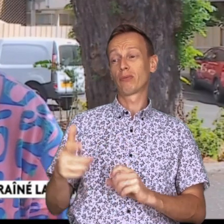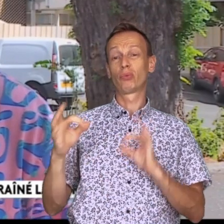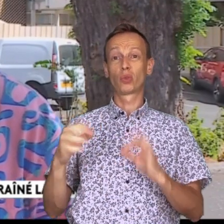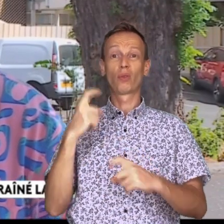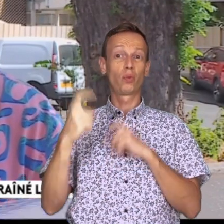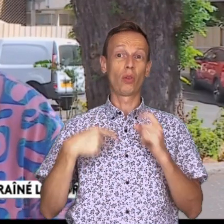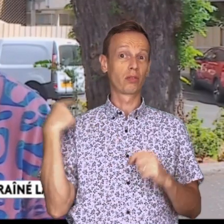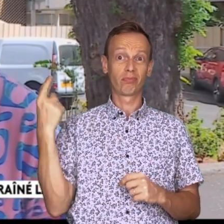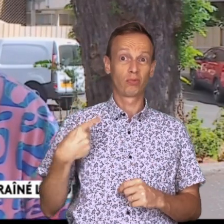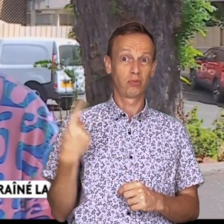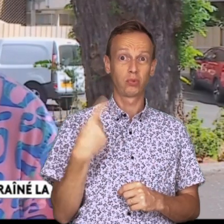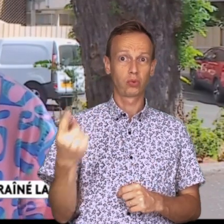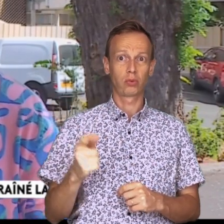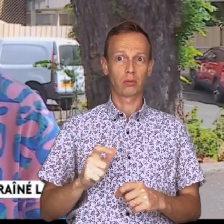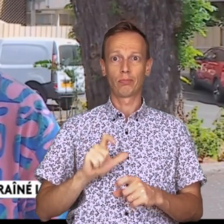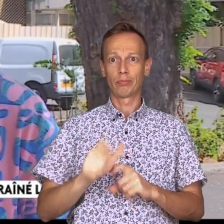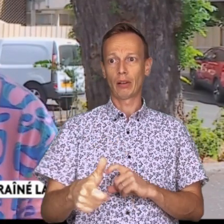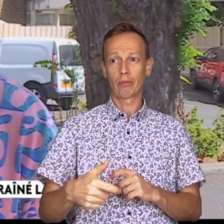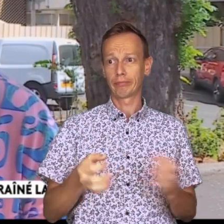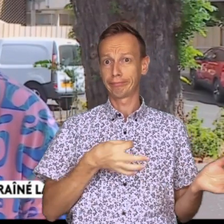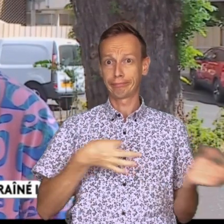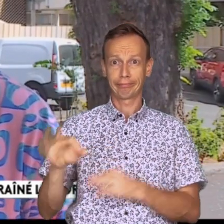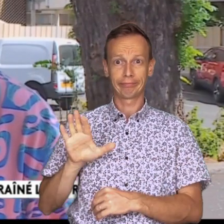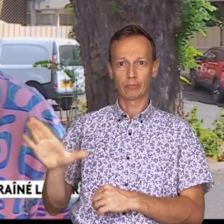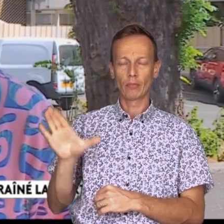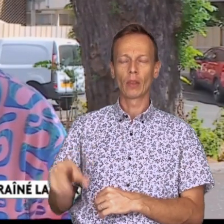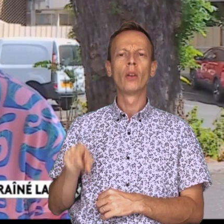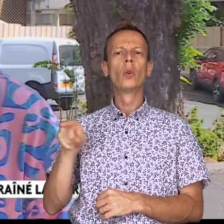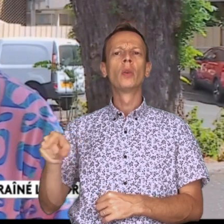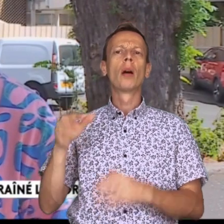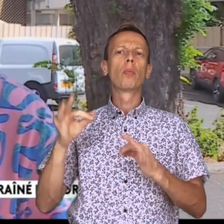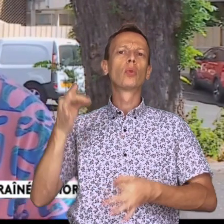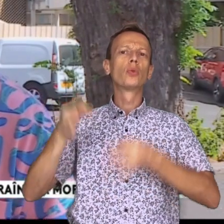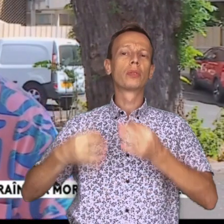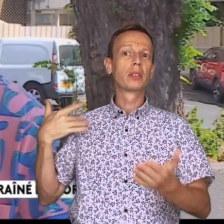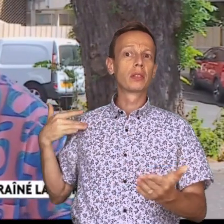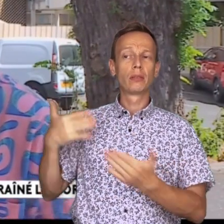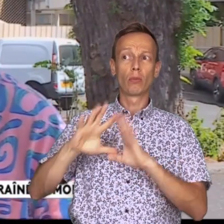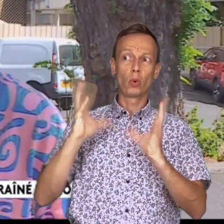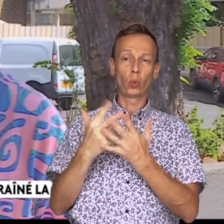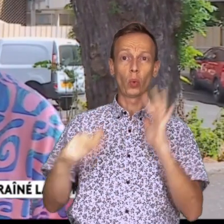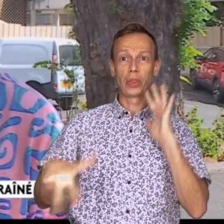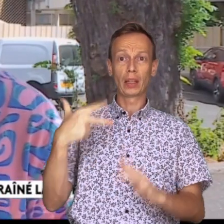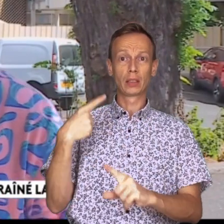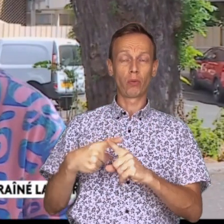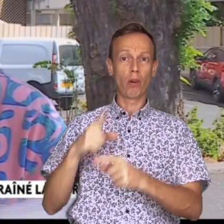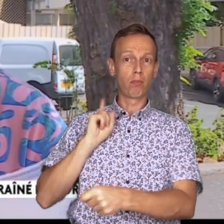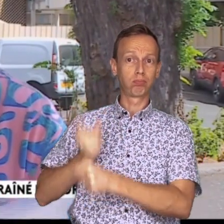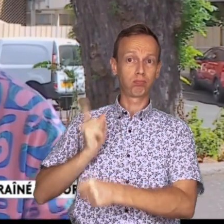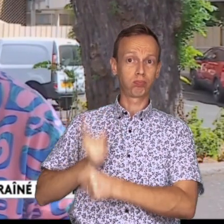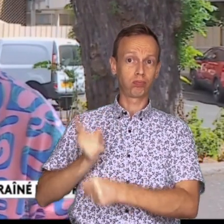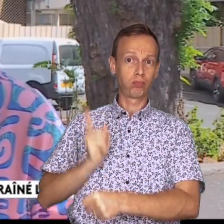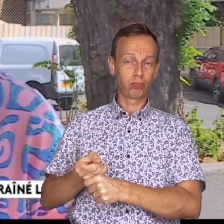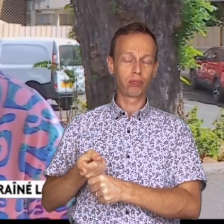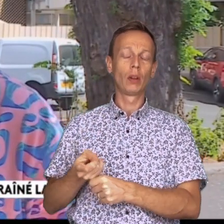l'acte d'une violence qu'il estime permanente et latente chez cet individu. Le parcours judiciaire de Rudy est marqué par